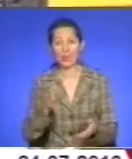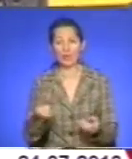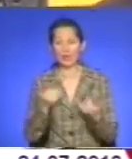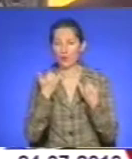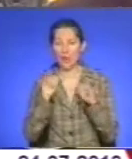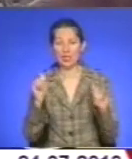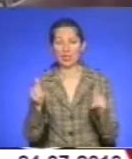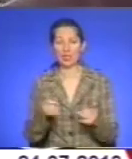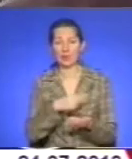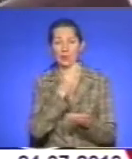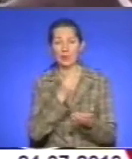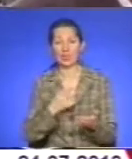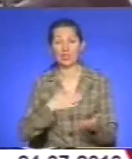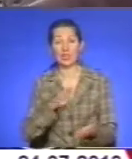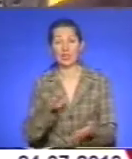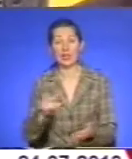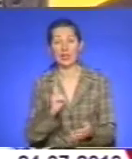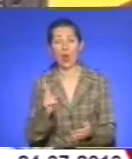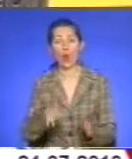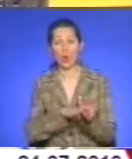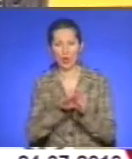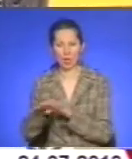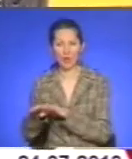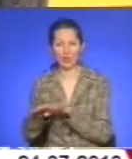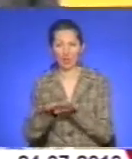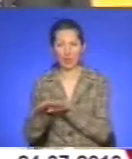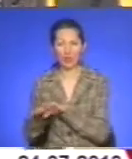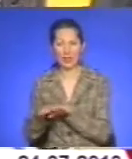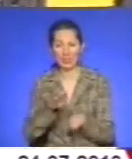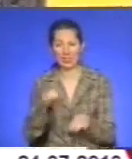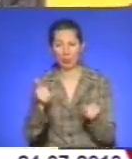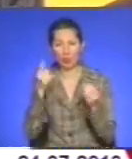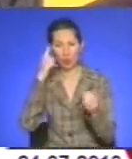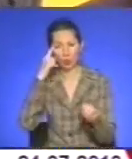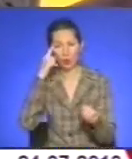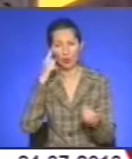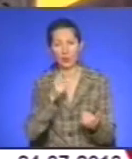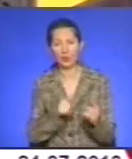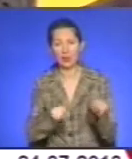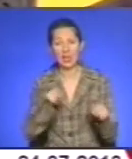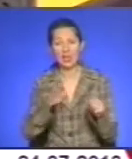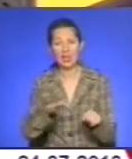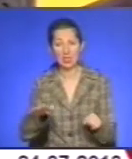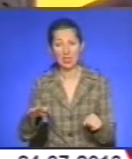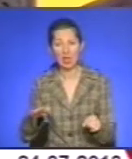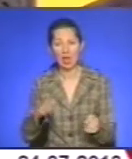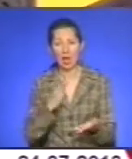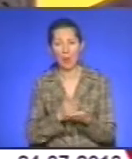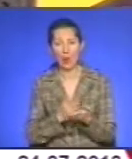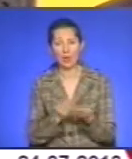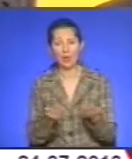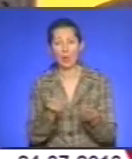дітей. На якому рівні вони сьогодні думають, і вже я би хотів сказати, що деякі діти, вони мають, напевно,